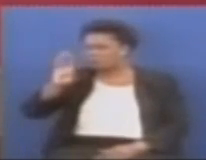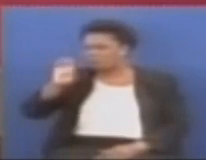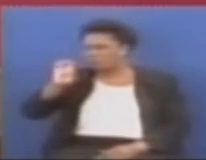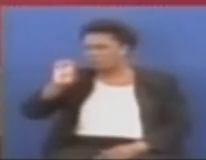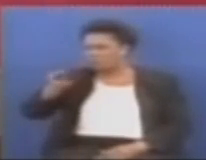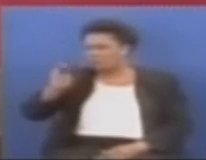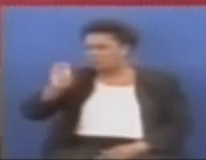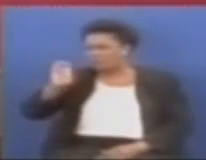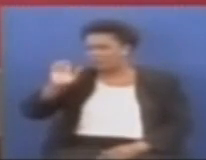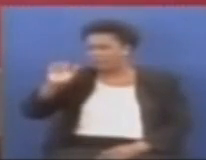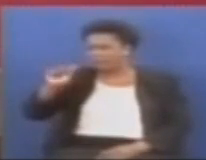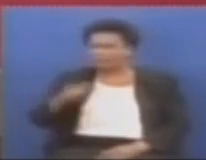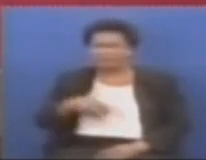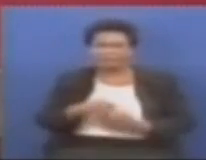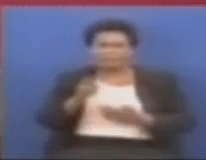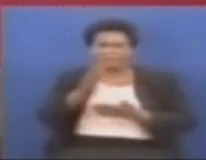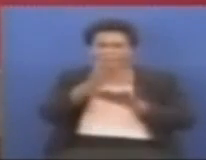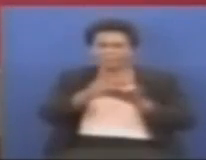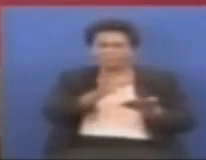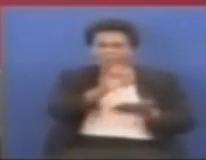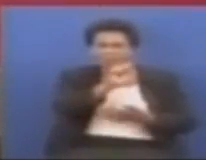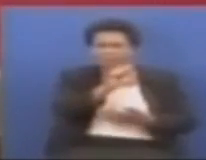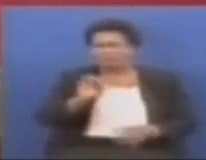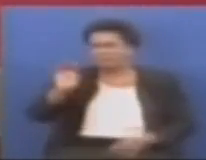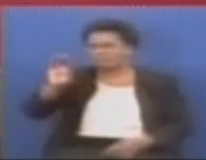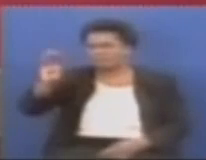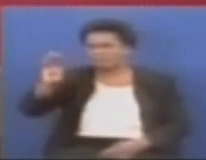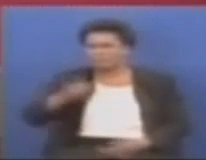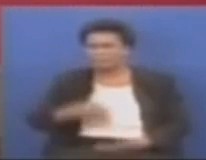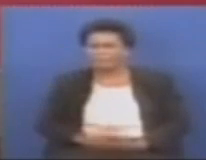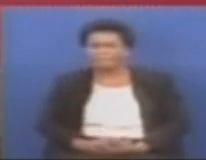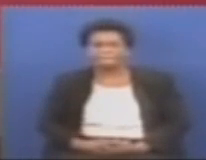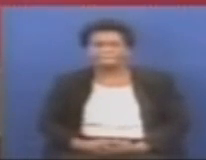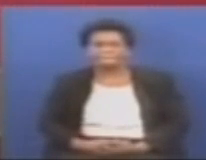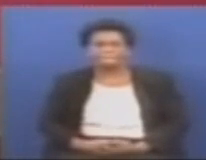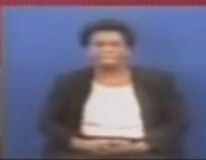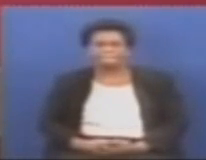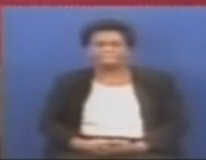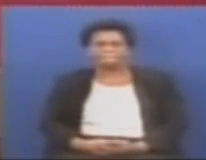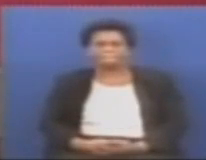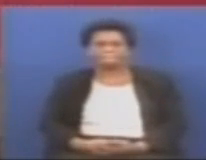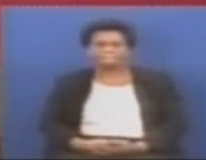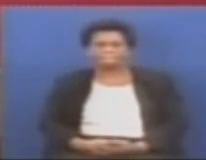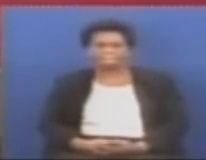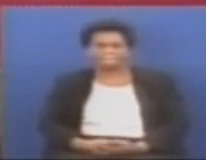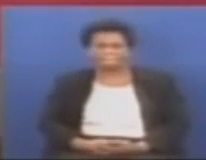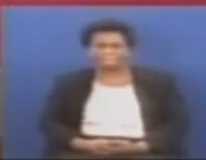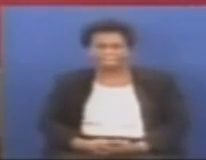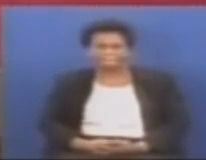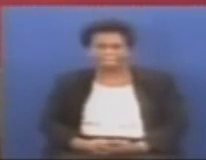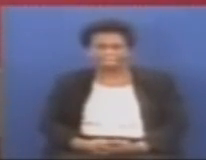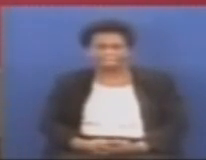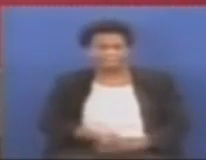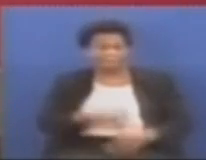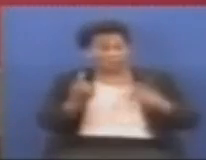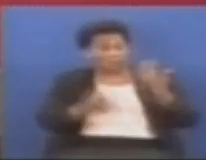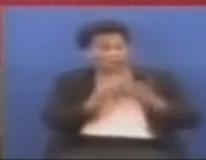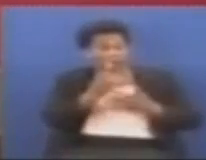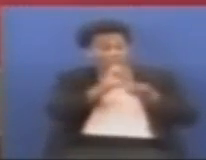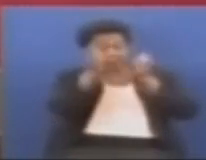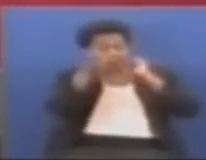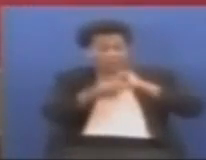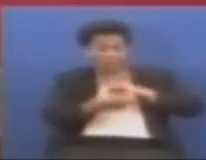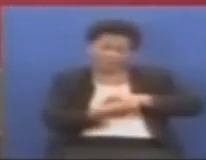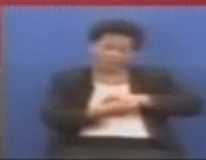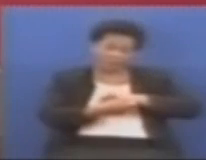yake. Tumieni mbinu, njia mbalimbali zilizoko katika kanuni zetu. Hebu fanyeni jambo moja la wanawake. Kwa